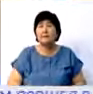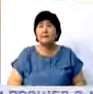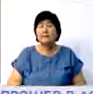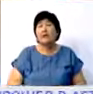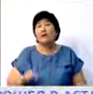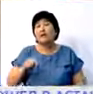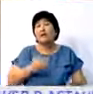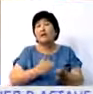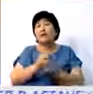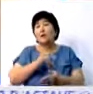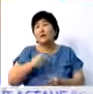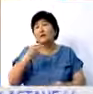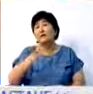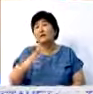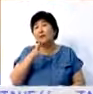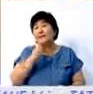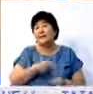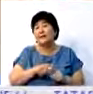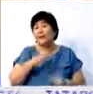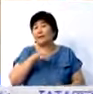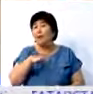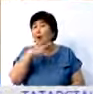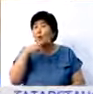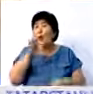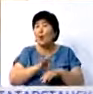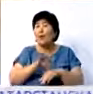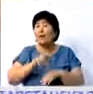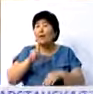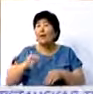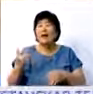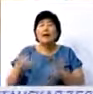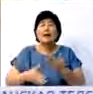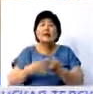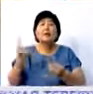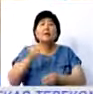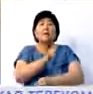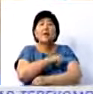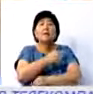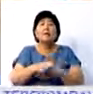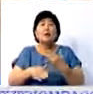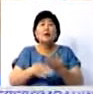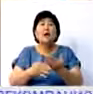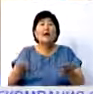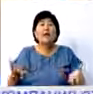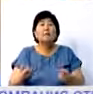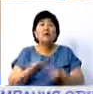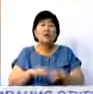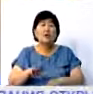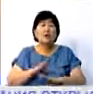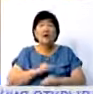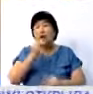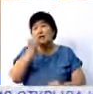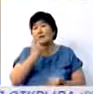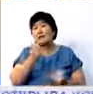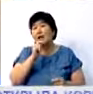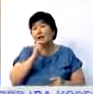В этой сфере работает 25 лет. За это время многим больным оказали первую медицинскую помощь, спасли от смерти. Спасибо за